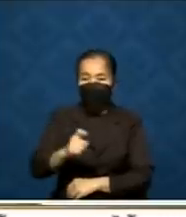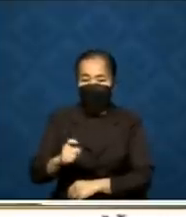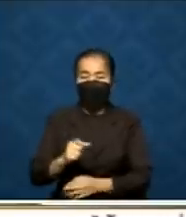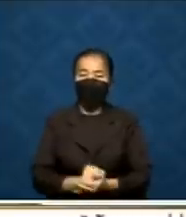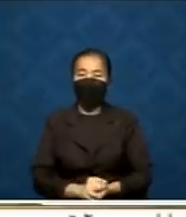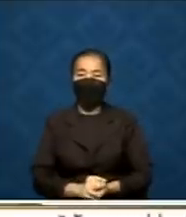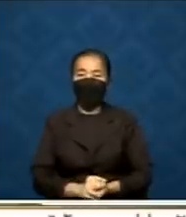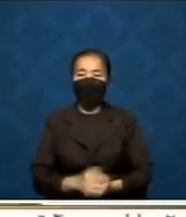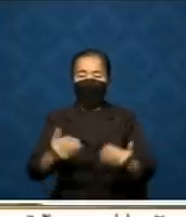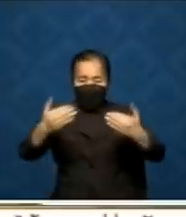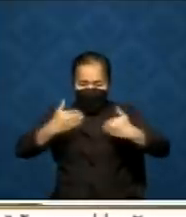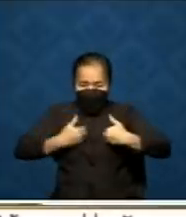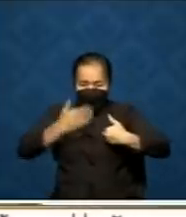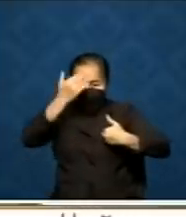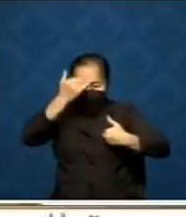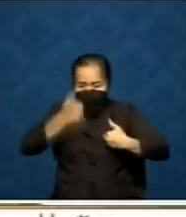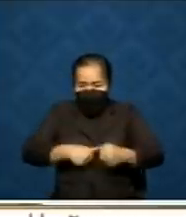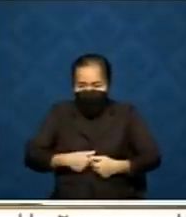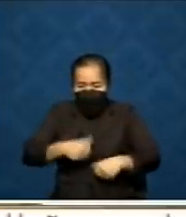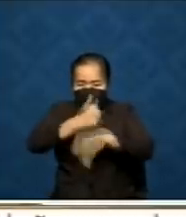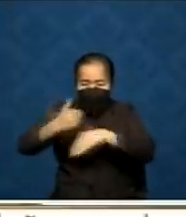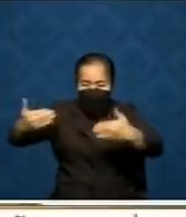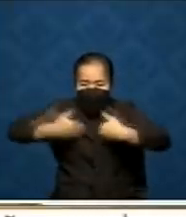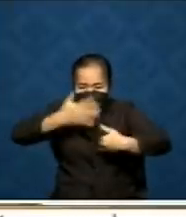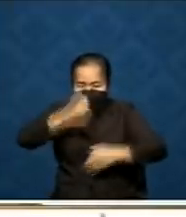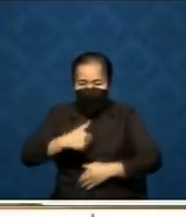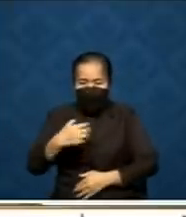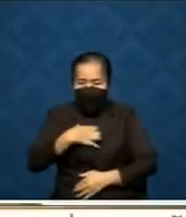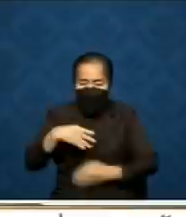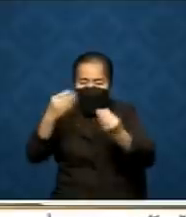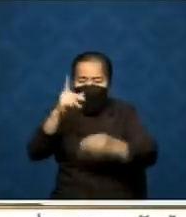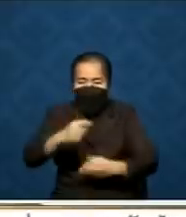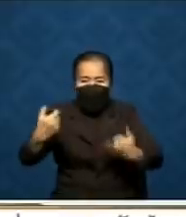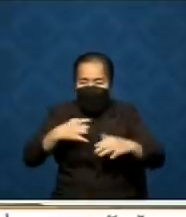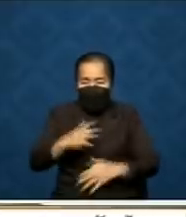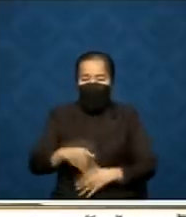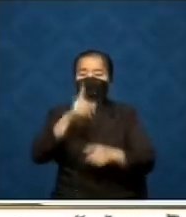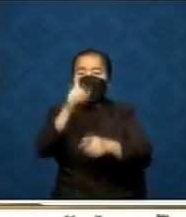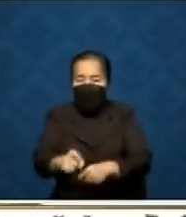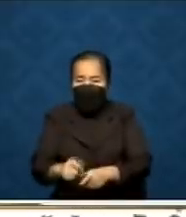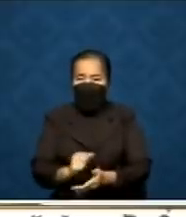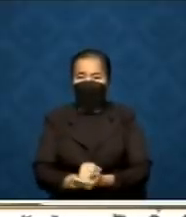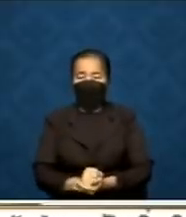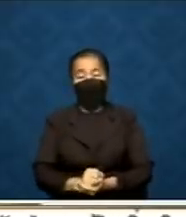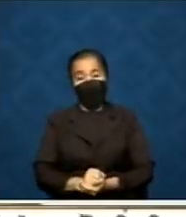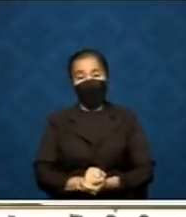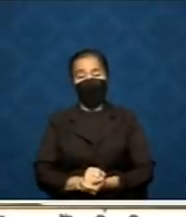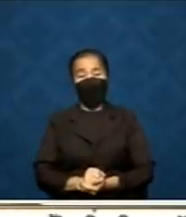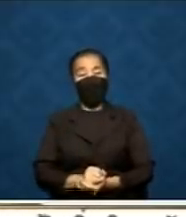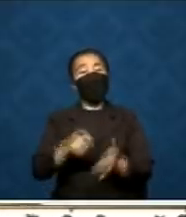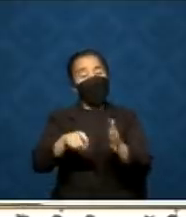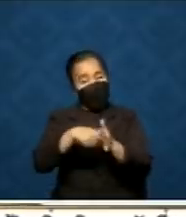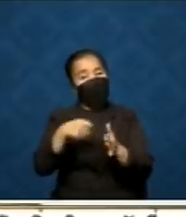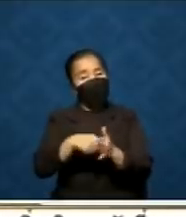ก็ดูมันก็จะมาโทษผมทำไมแต่ผมไม่อยากให้คนตายตัวคุณก็เกินไปและก็เพราะอย่างนี้